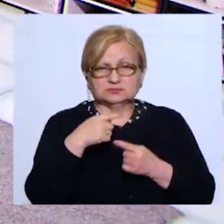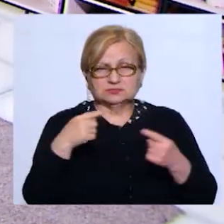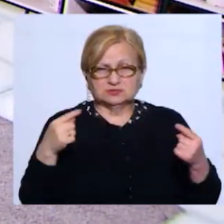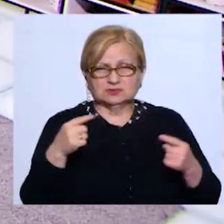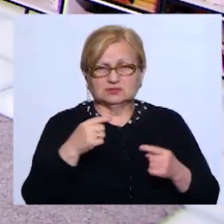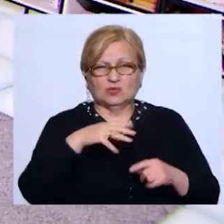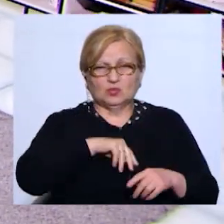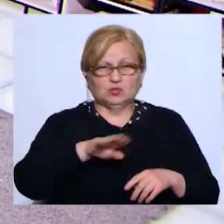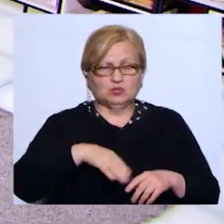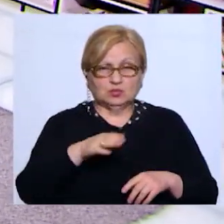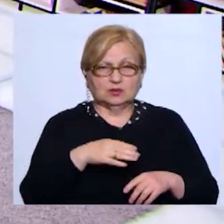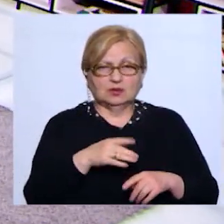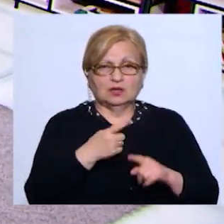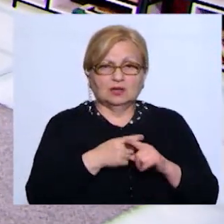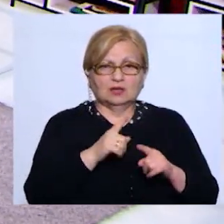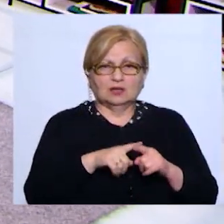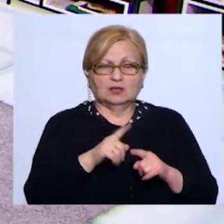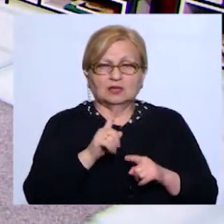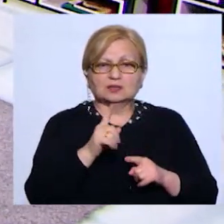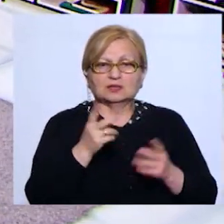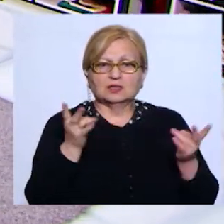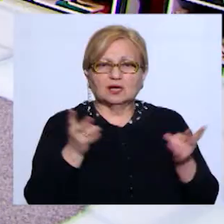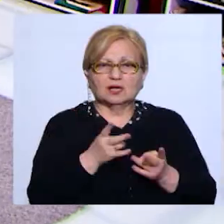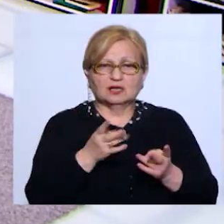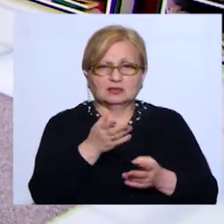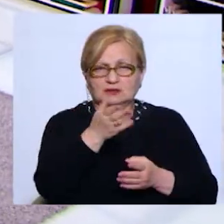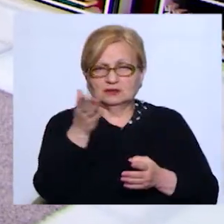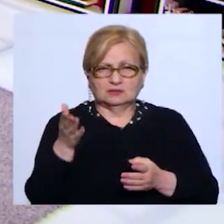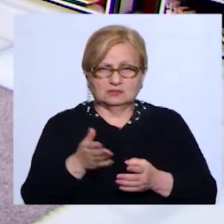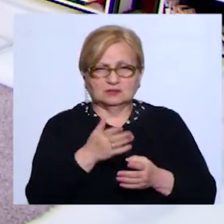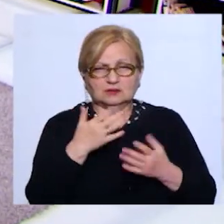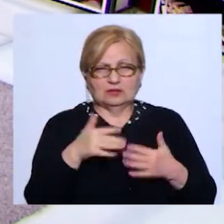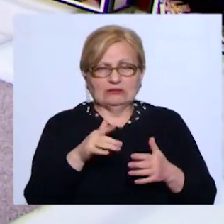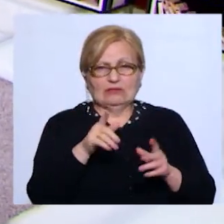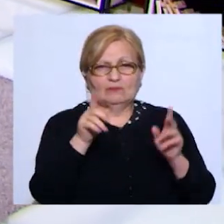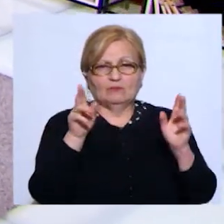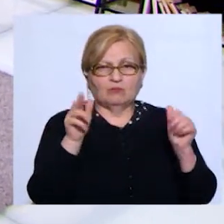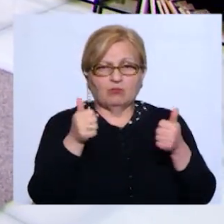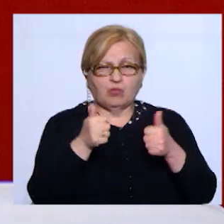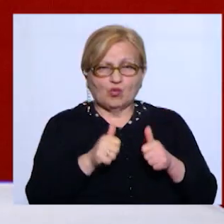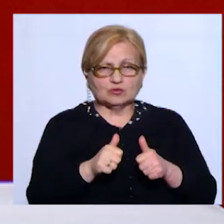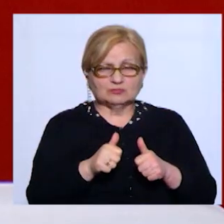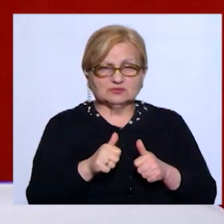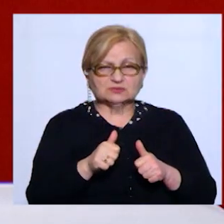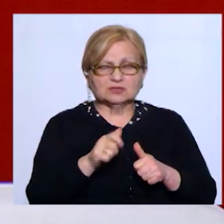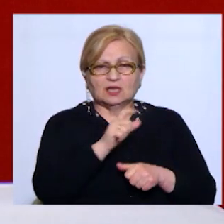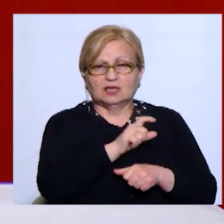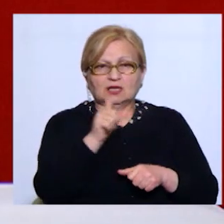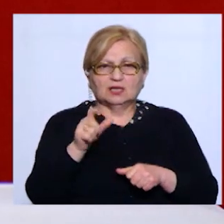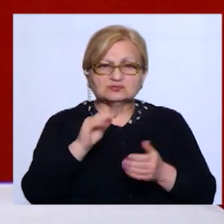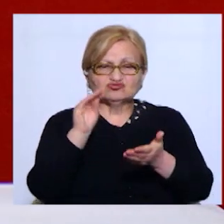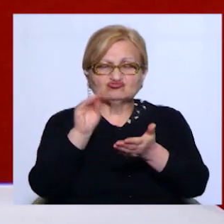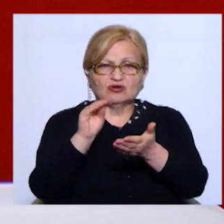გარკვეული დანიშნულებები აქვს. ამიტომ რა შეგწირდება ახლა მოდელი ამ თქვათ ფორმის განტოლების ჩაწერა, ხომ? რო ვიფიქროთ, ერთი